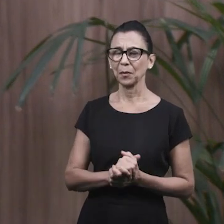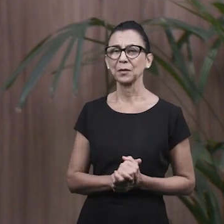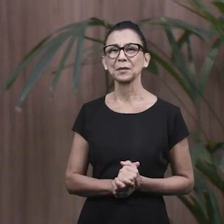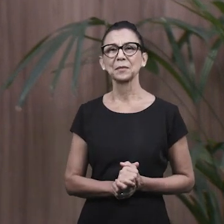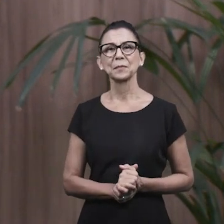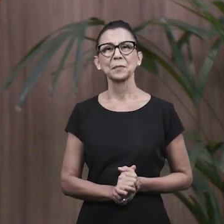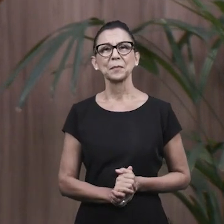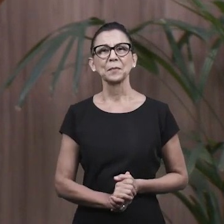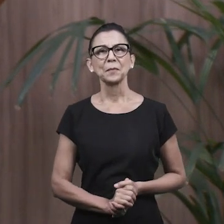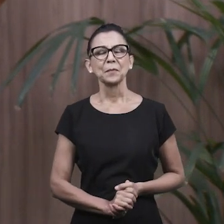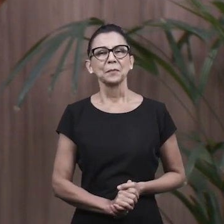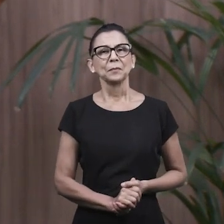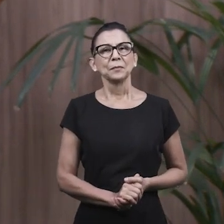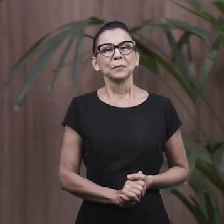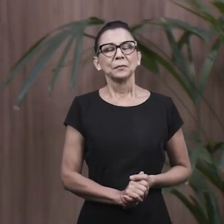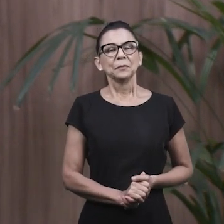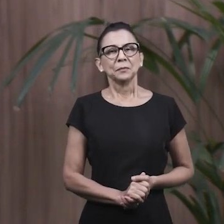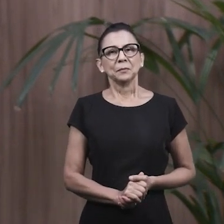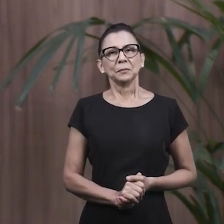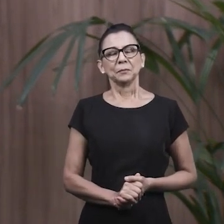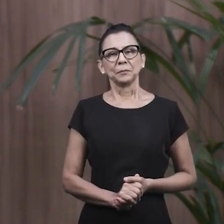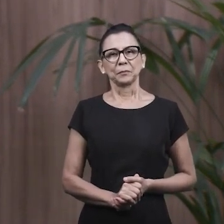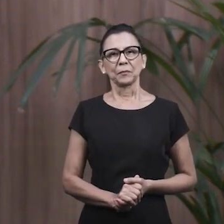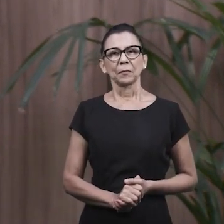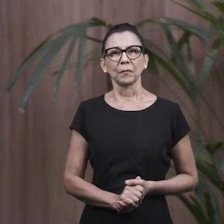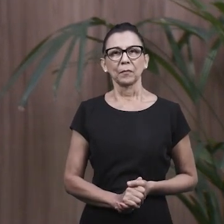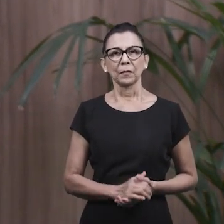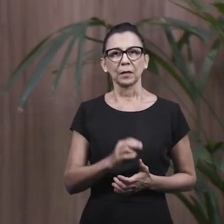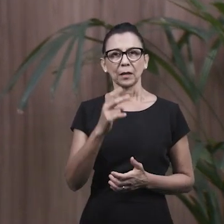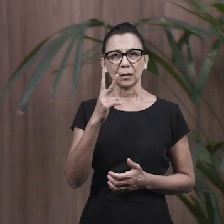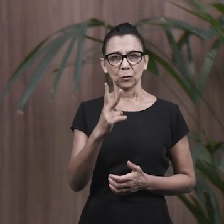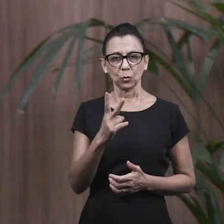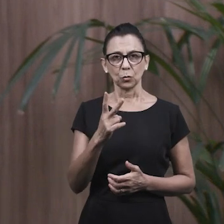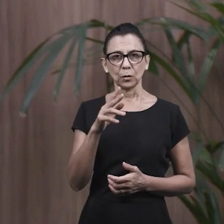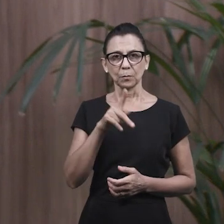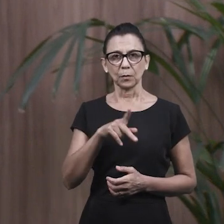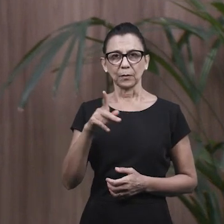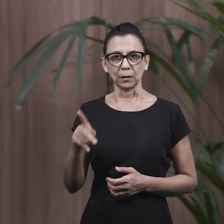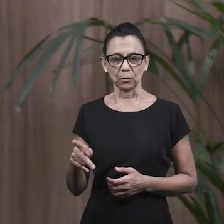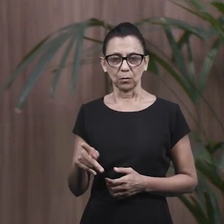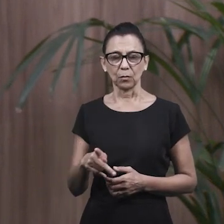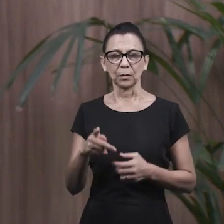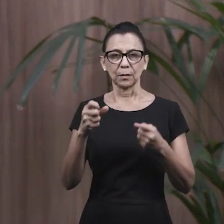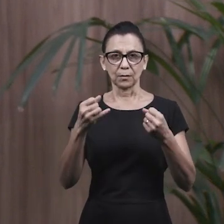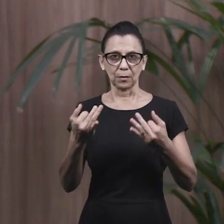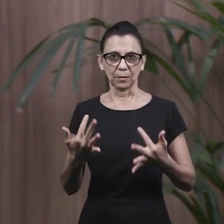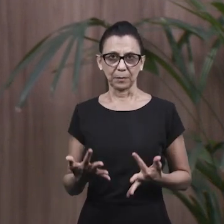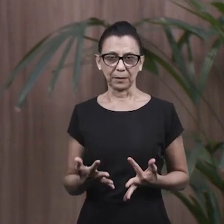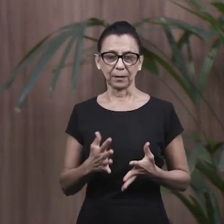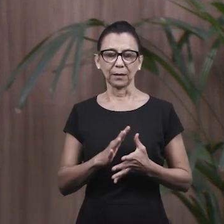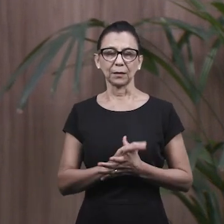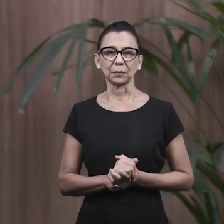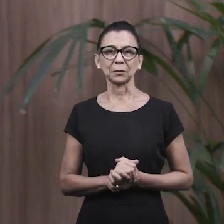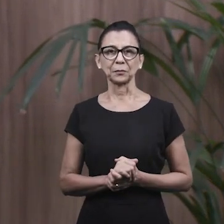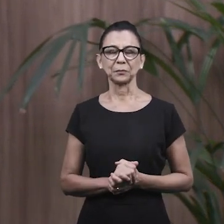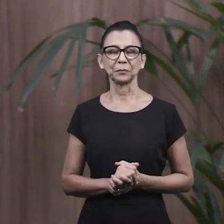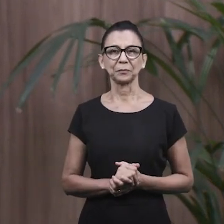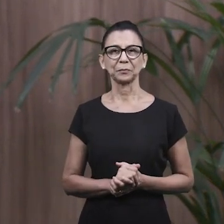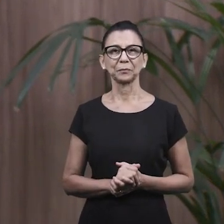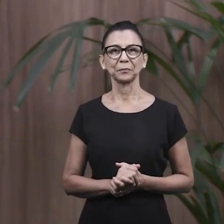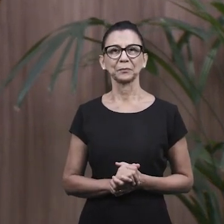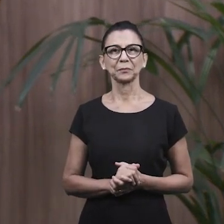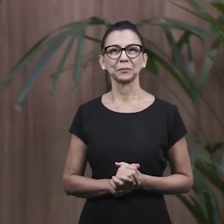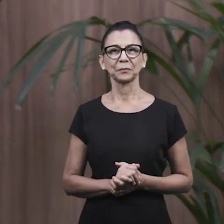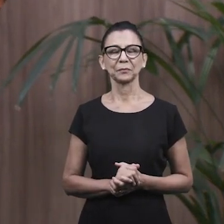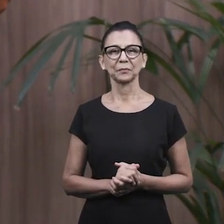Parmi beaucoup de contributions amplement abordées par les professeurs, les docteurs Monica Metzis et Fernanda Becali, nous